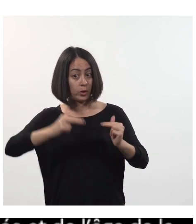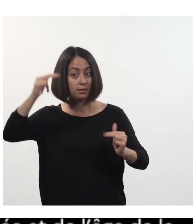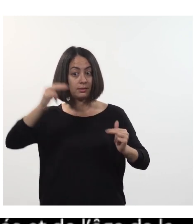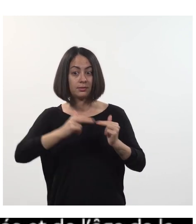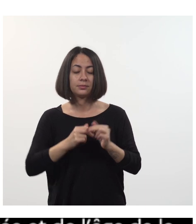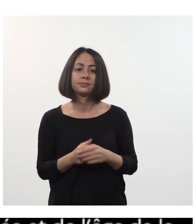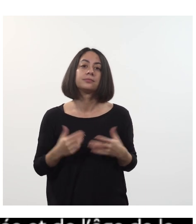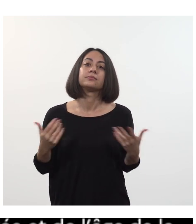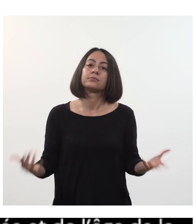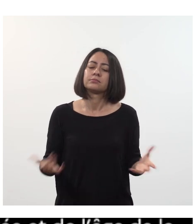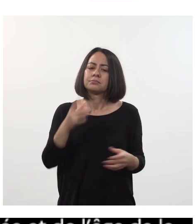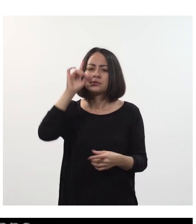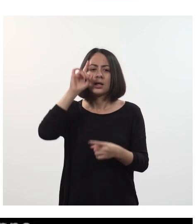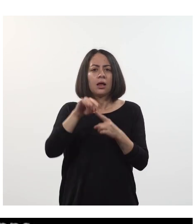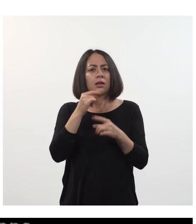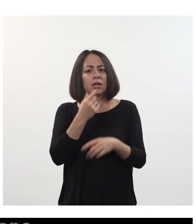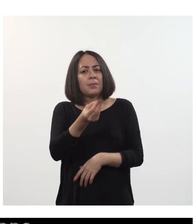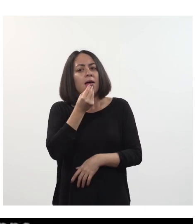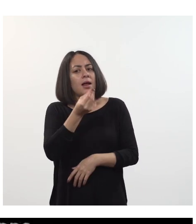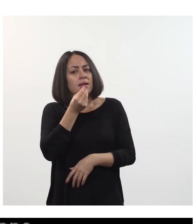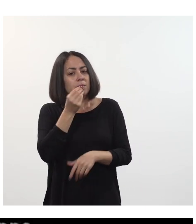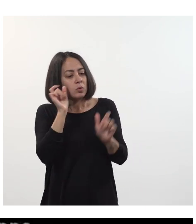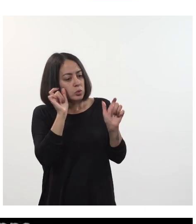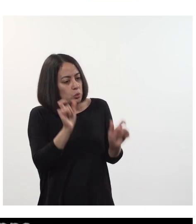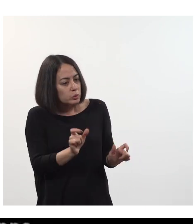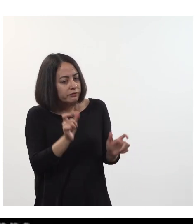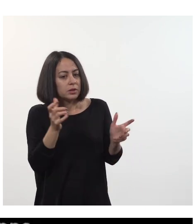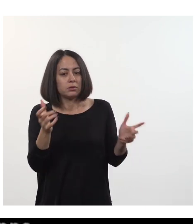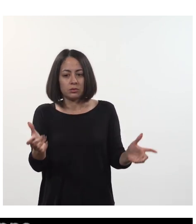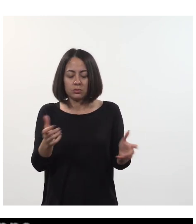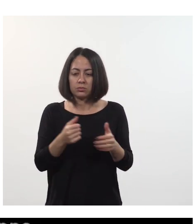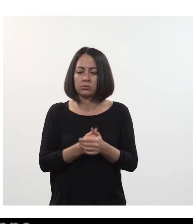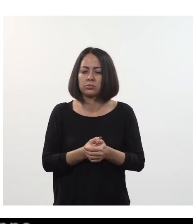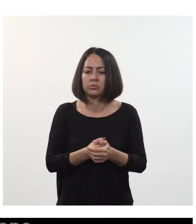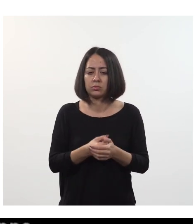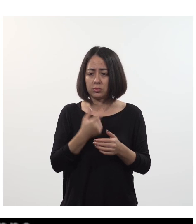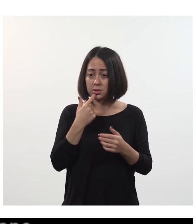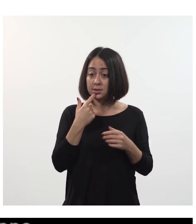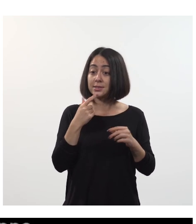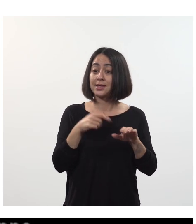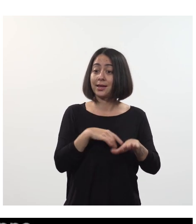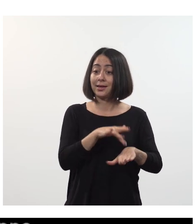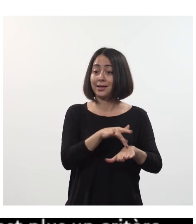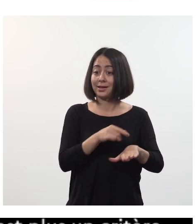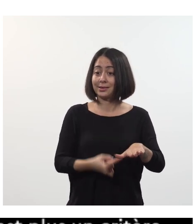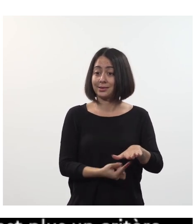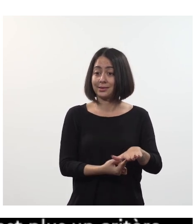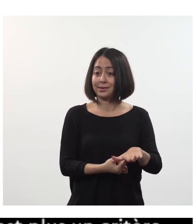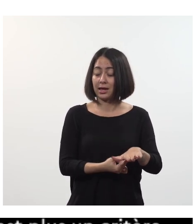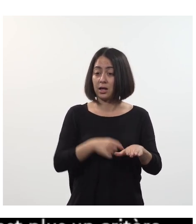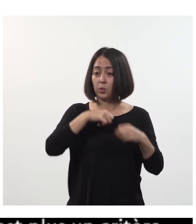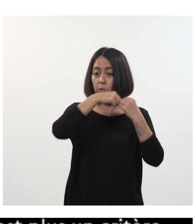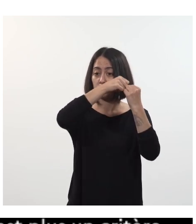surveillance alimentaire également qu'on vous met à disposition, de la distance talon-genou, du diagnostic des nutritions,